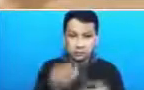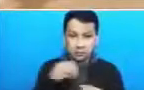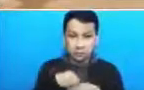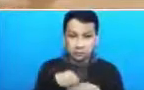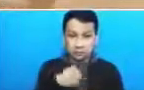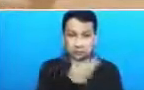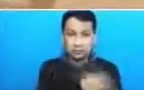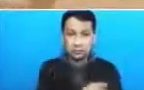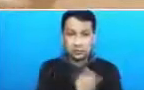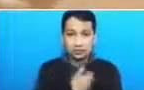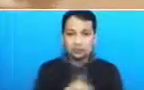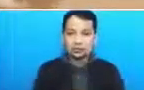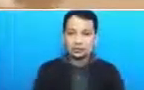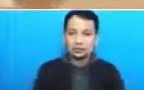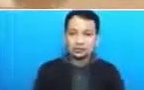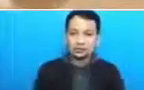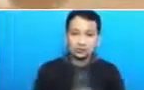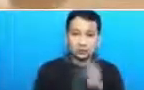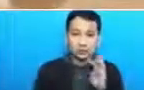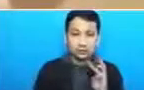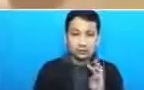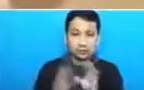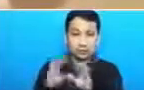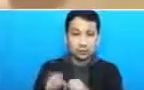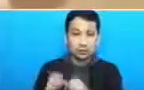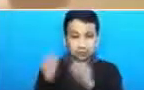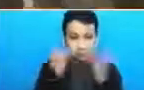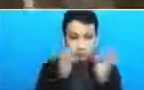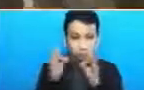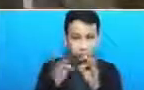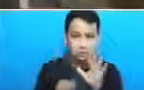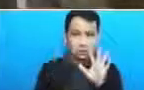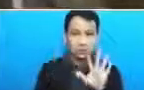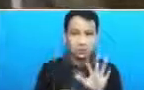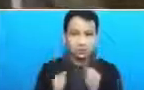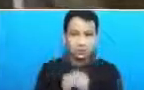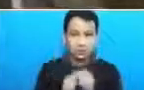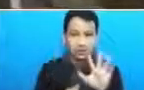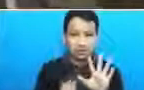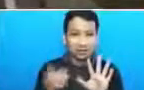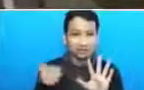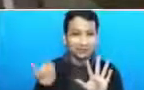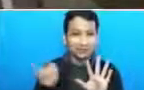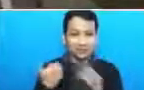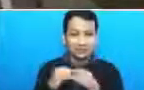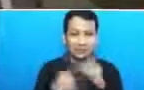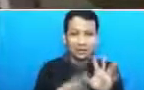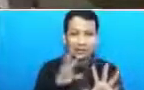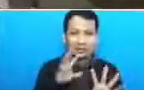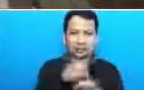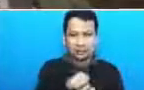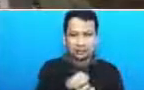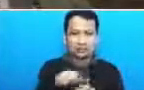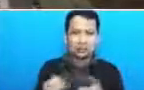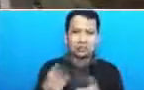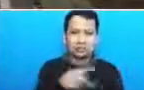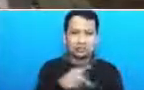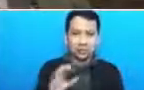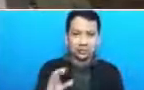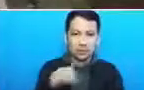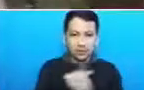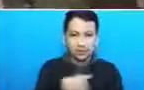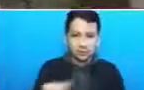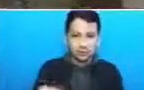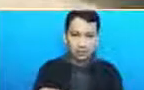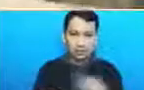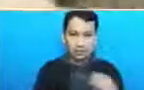returning overseas Filipino upang pigilan ang pagkalat o exposure ng iba sa virus. Samantala, sinabi pa ni Nograles na may